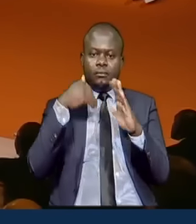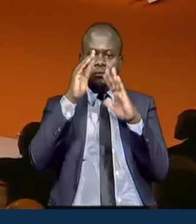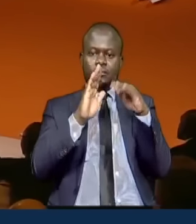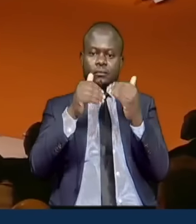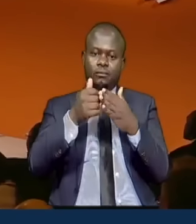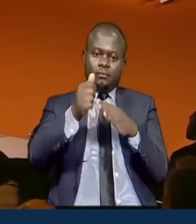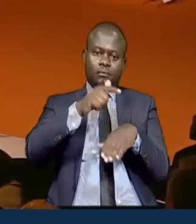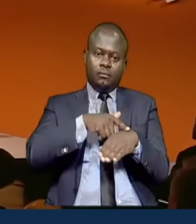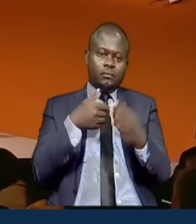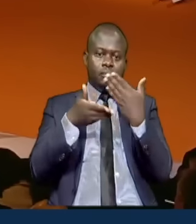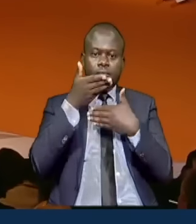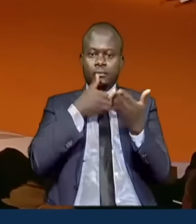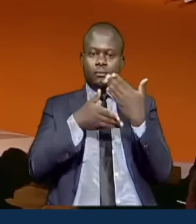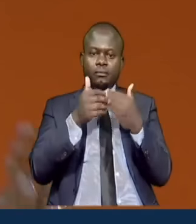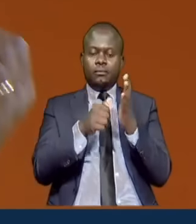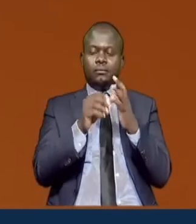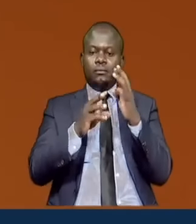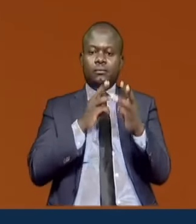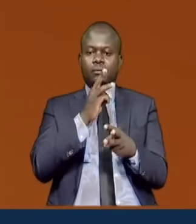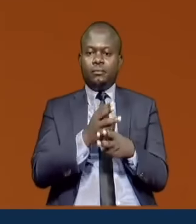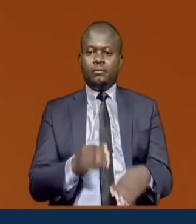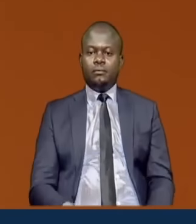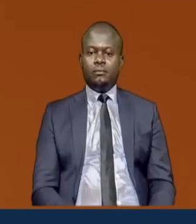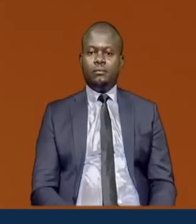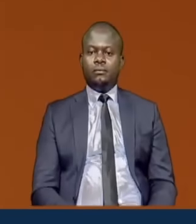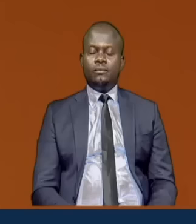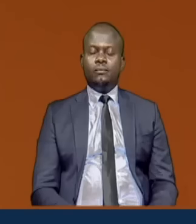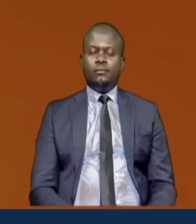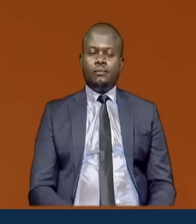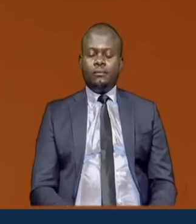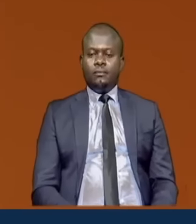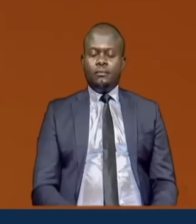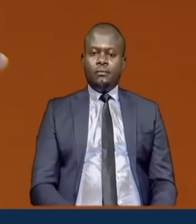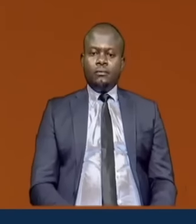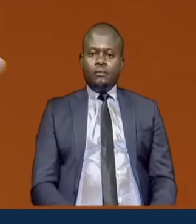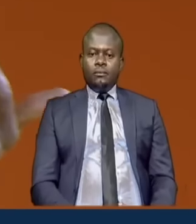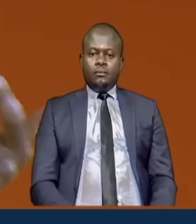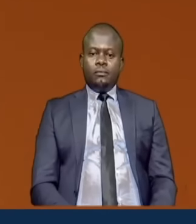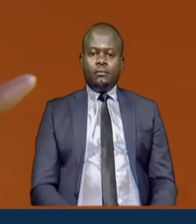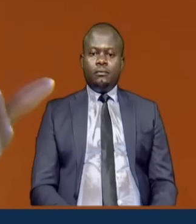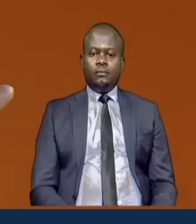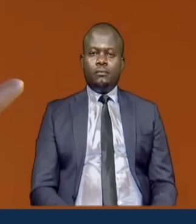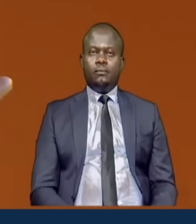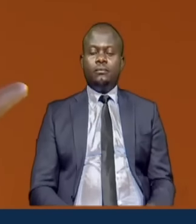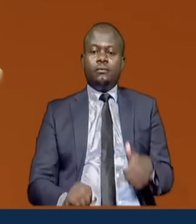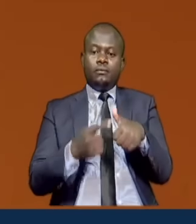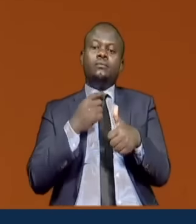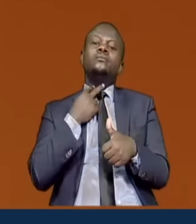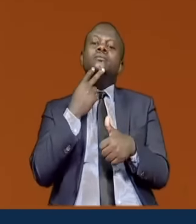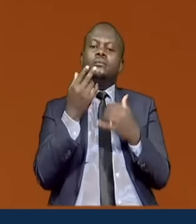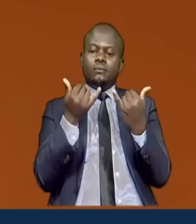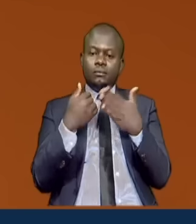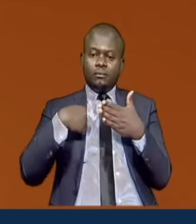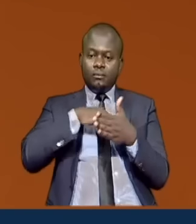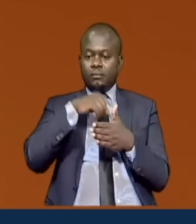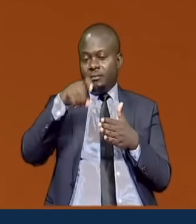mwanya ku meza aganirwaho ibibazo by'isi. So the voice we are looking for, one first of all, it must be real. Ijwi kuri ubu dukeneye mbere